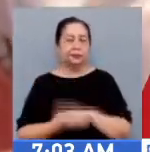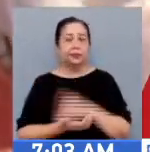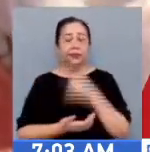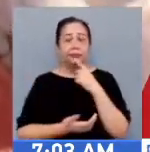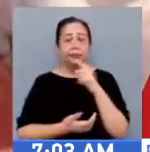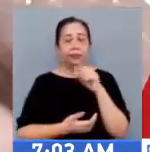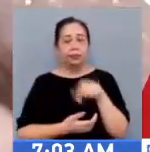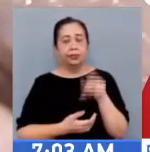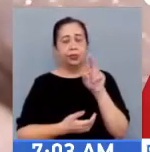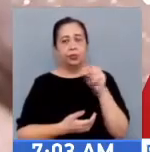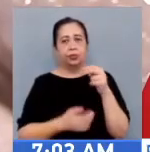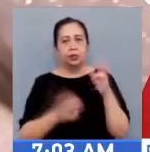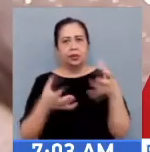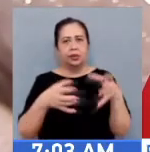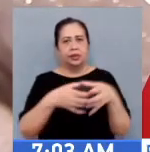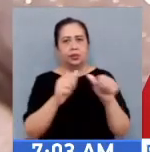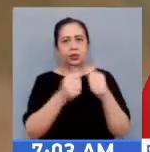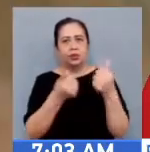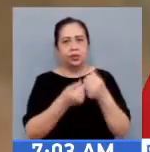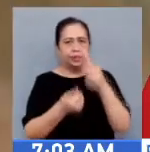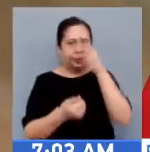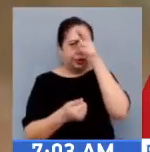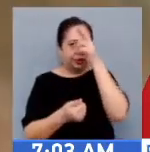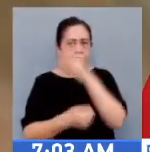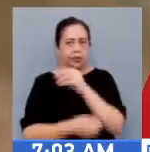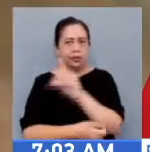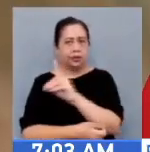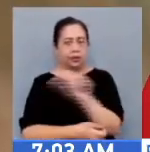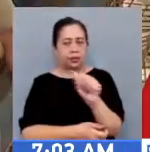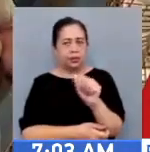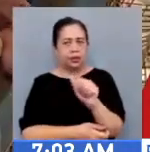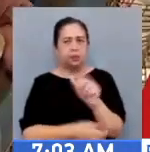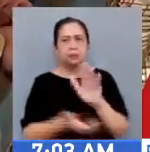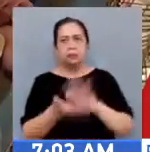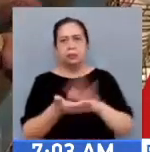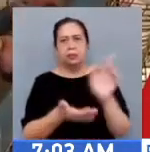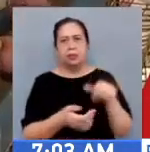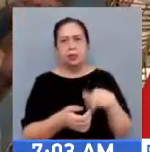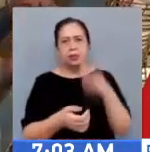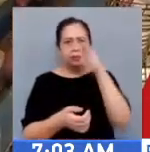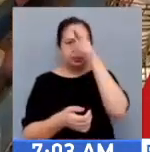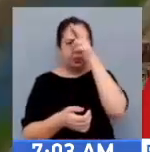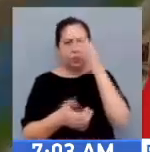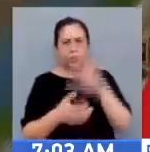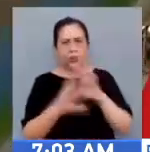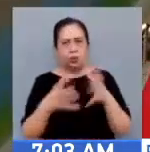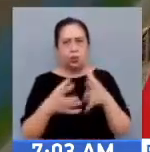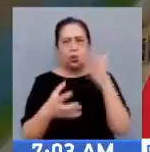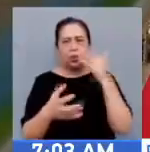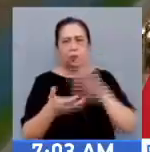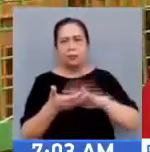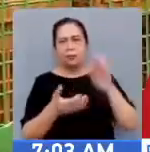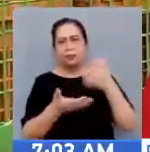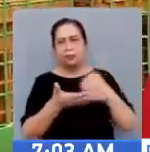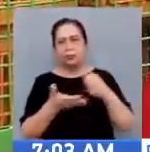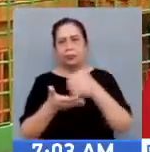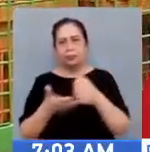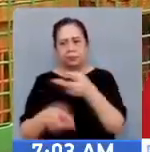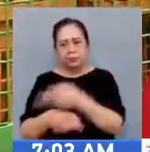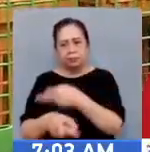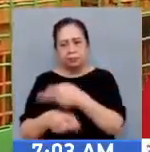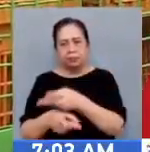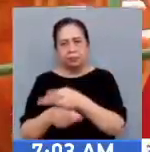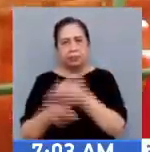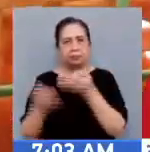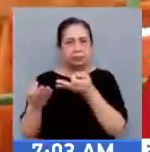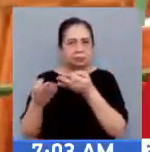Raisers Association at ng Department of Agriculture, nagmahal daw ang presyo ng manok dahil sa pagtaas ng gasto sa pag-aalaga ng manok. Sinabayan pa